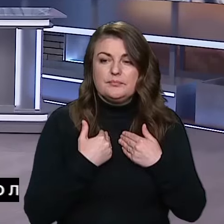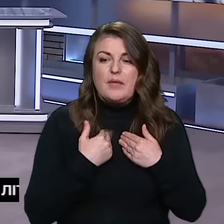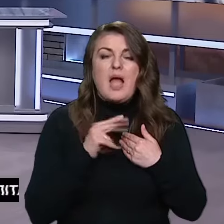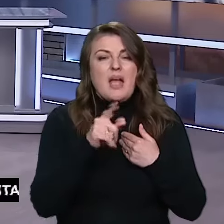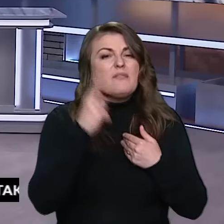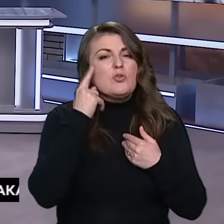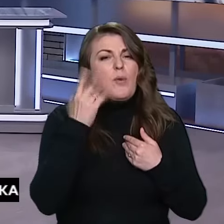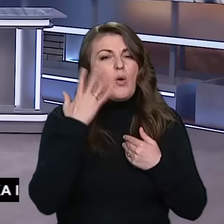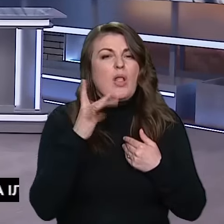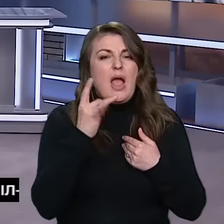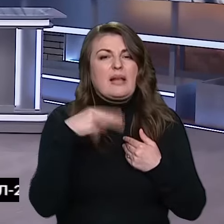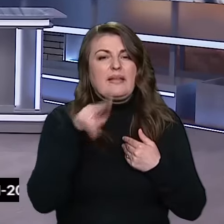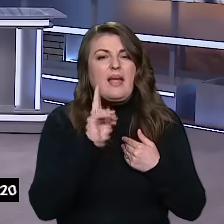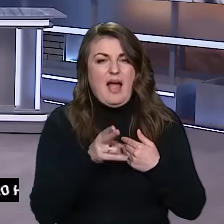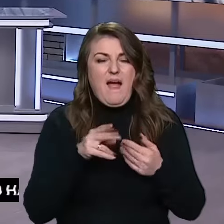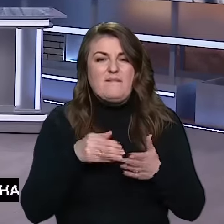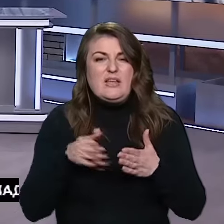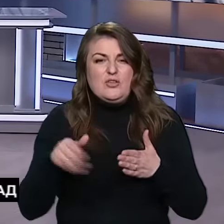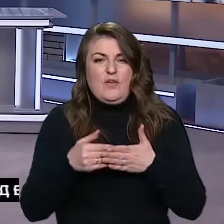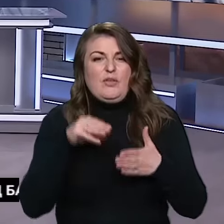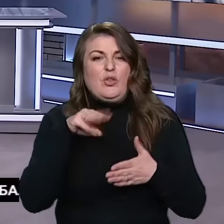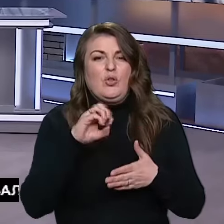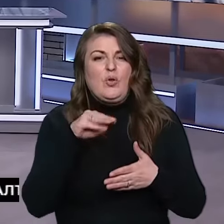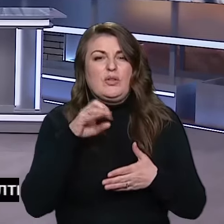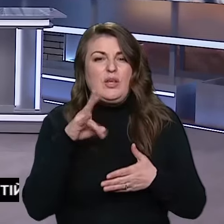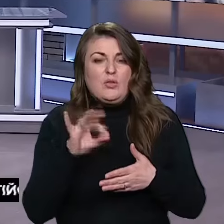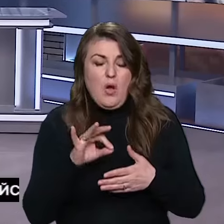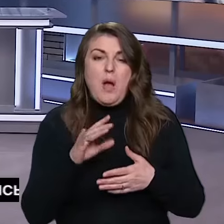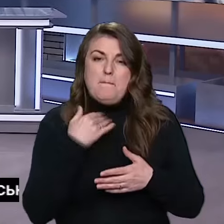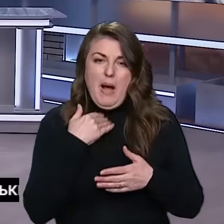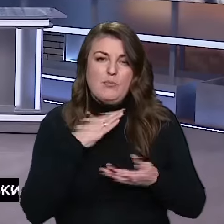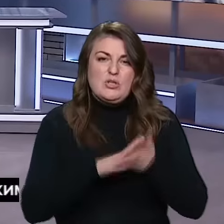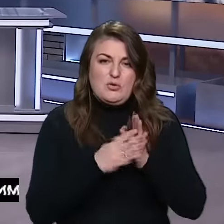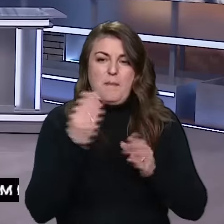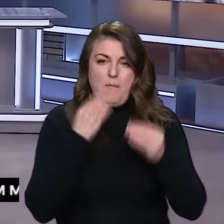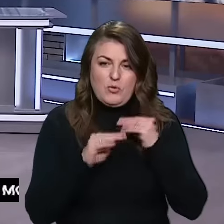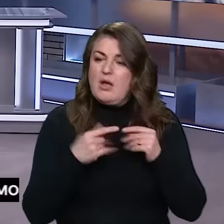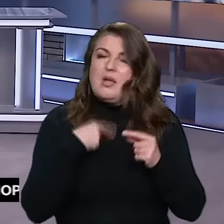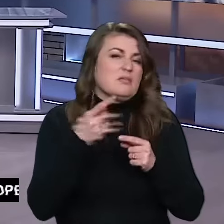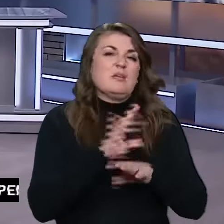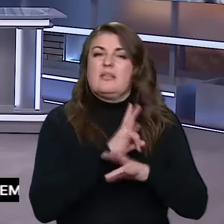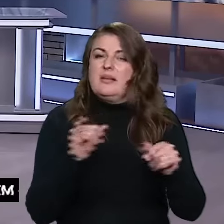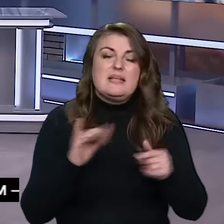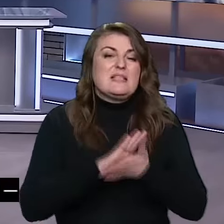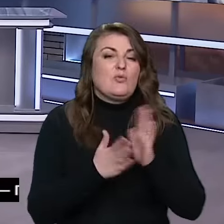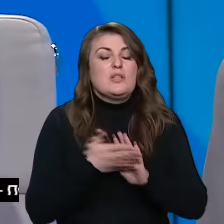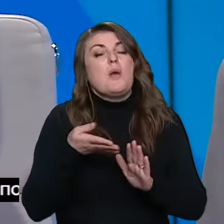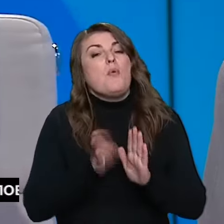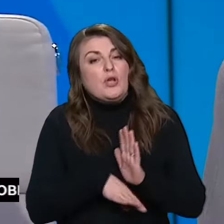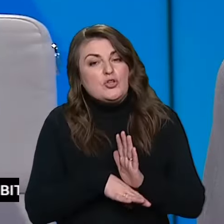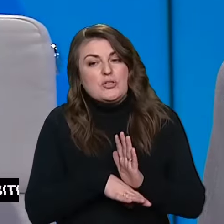от як ви думаєте, коли РДК відійшло від Тьоткіна, то, мабуть, ситуація покращиться. Я тоді сказав, ні, ситуація